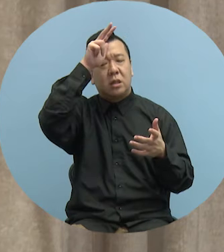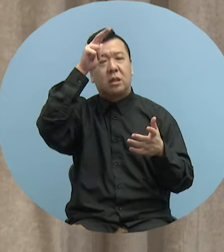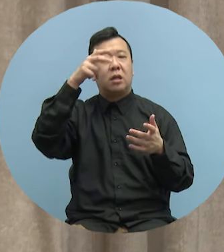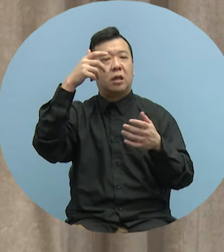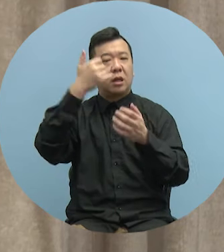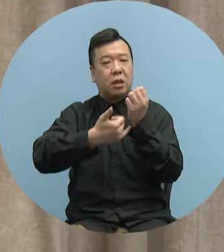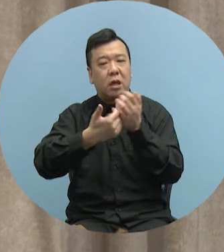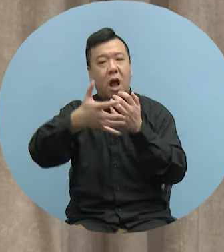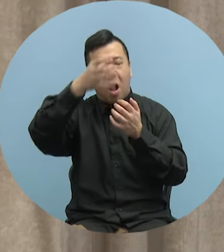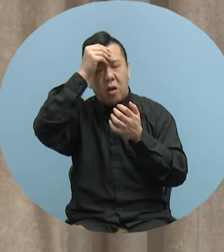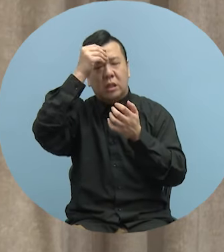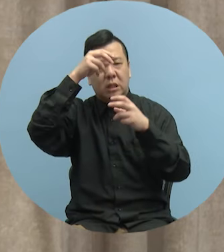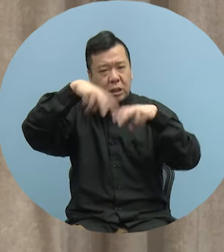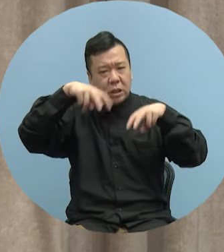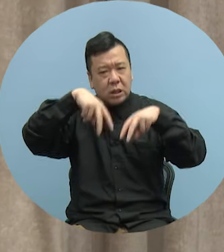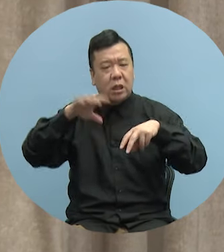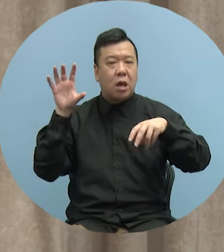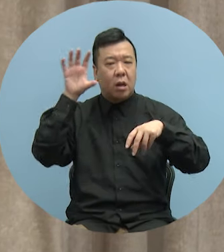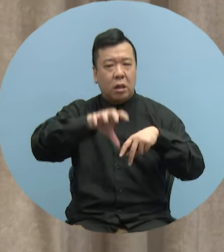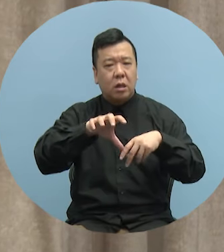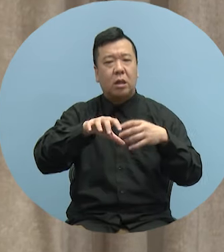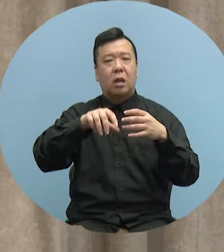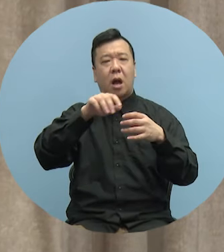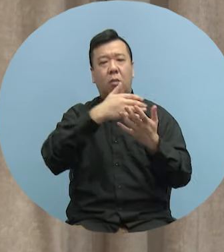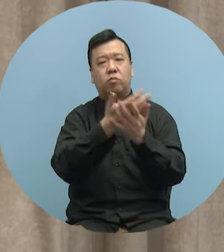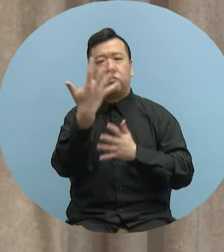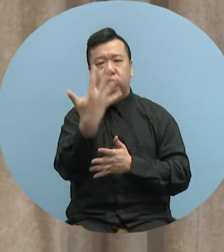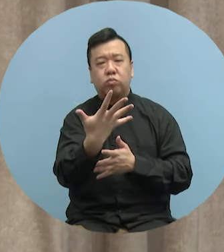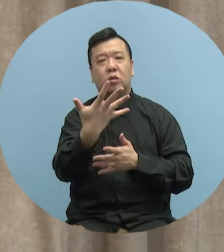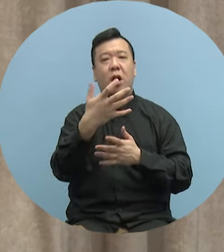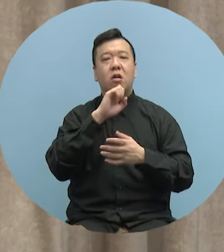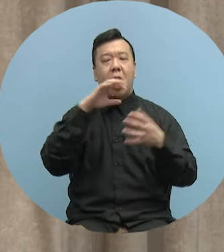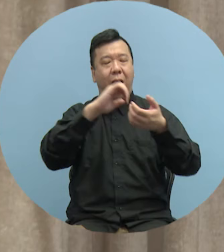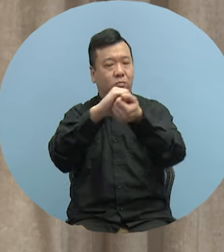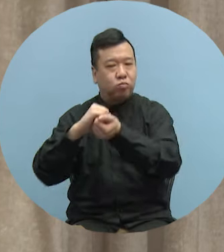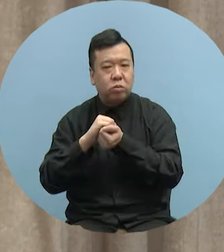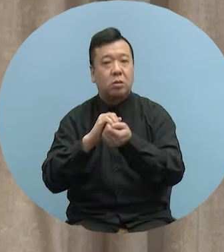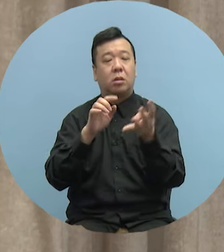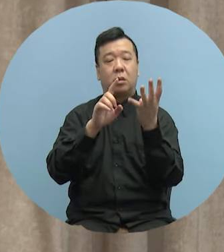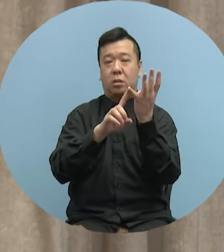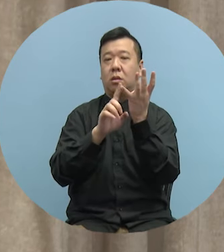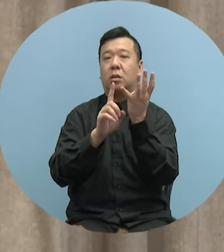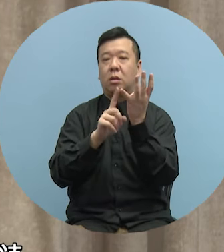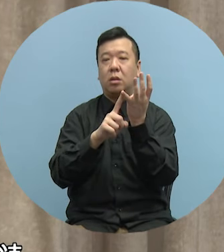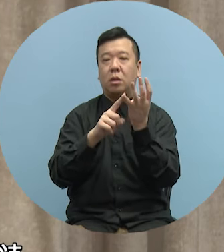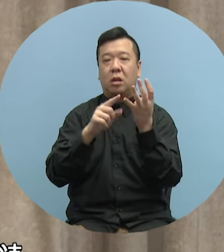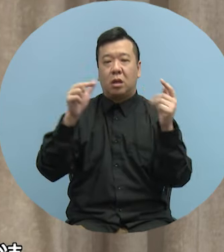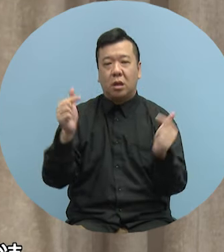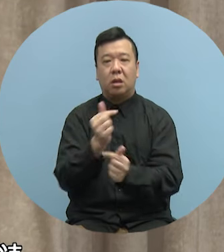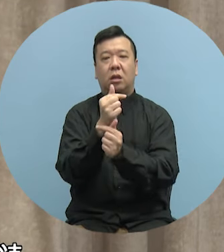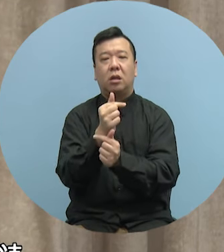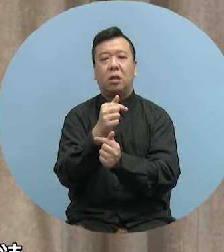产学研投五个领域的高效协作；第四，完